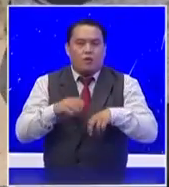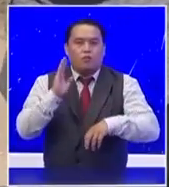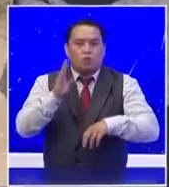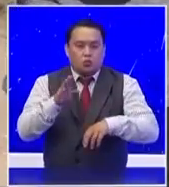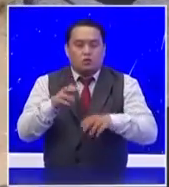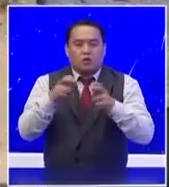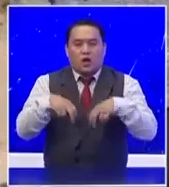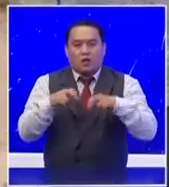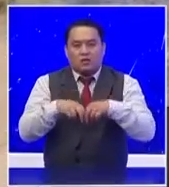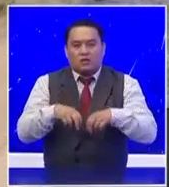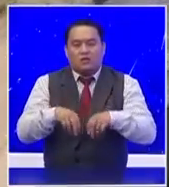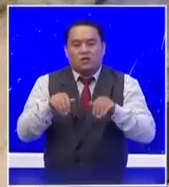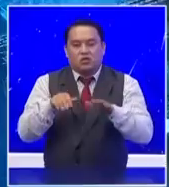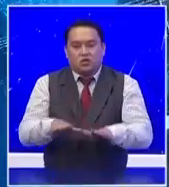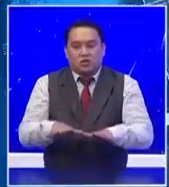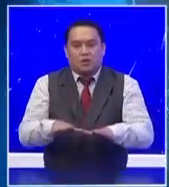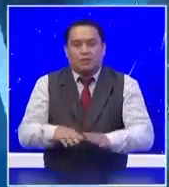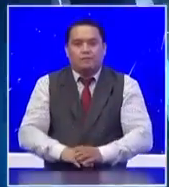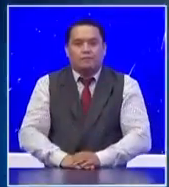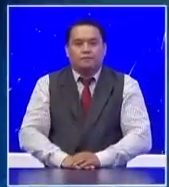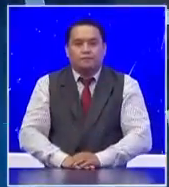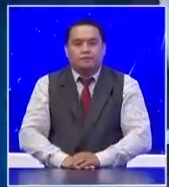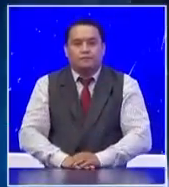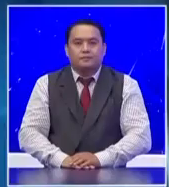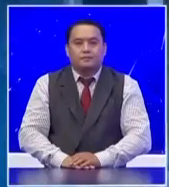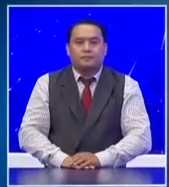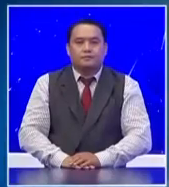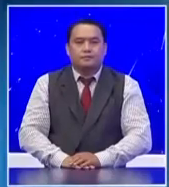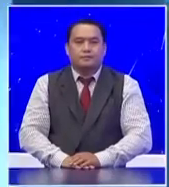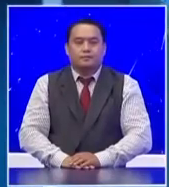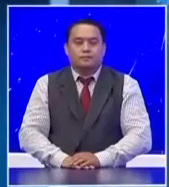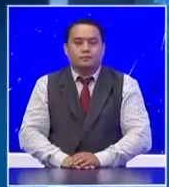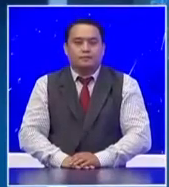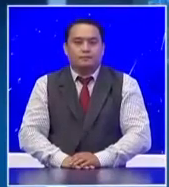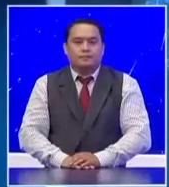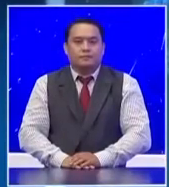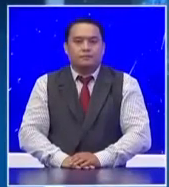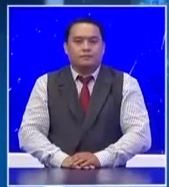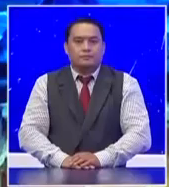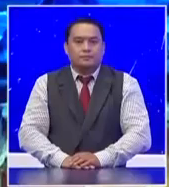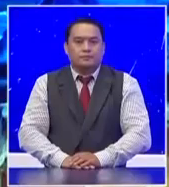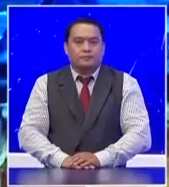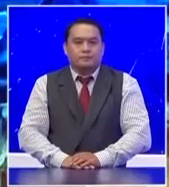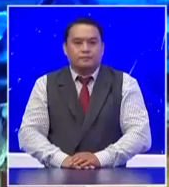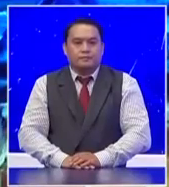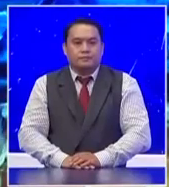дальнейшего рассмотрения и вынесения решения. Дамир Анитов, Ержан Дюсен, телеканал ЖТСУ.